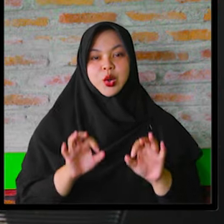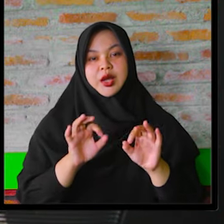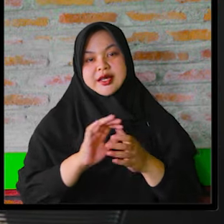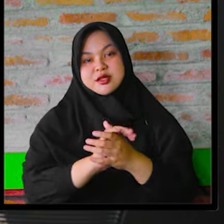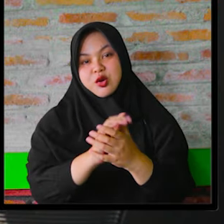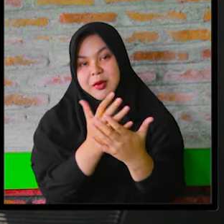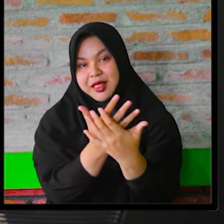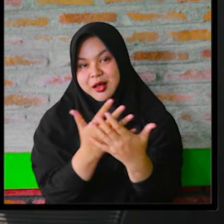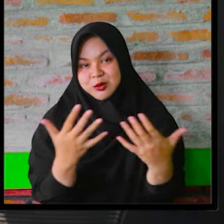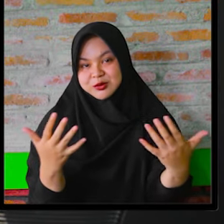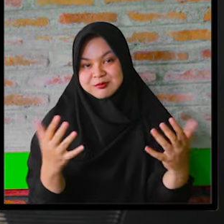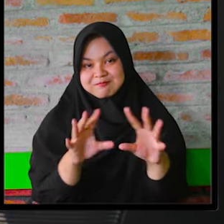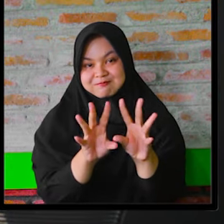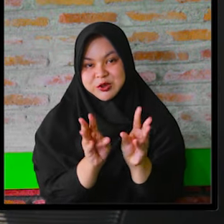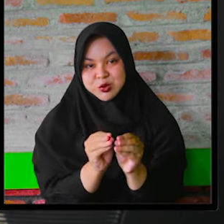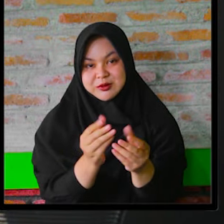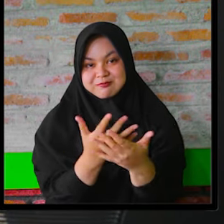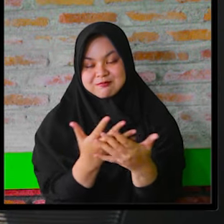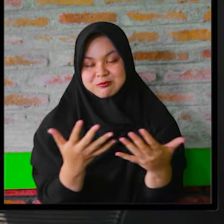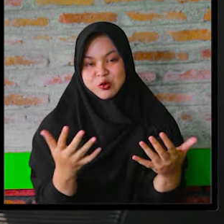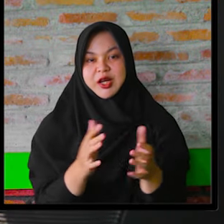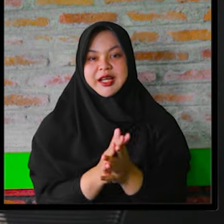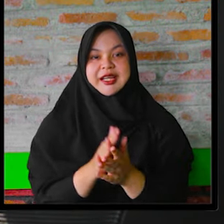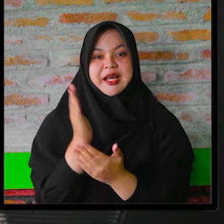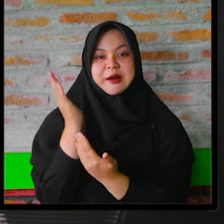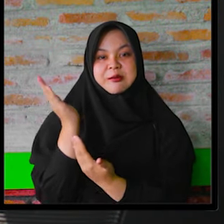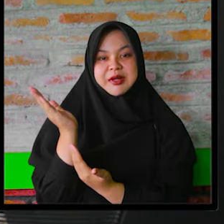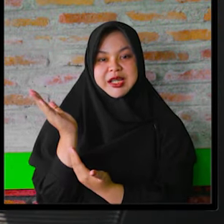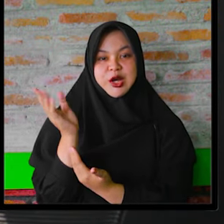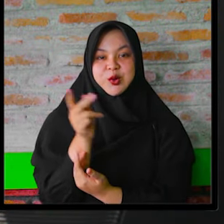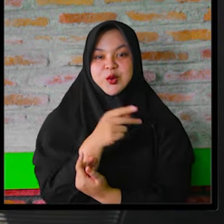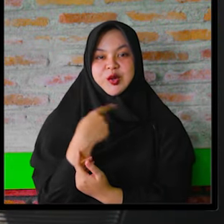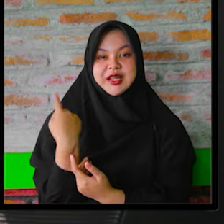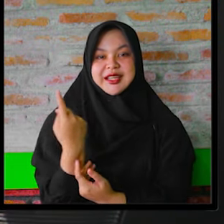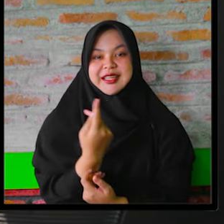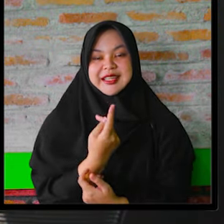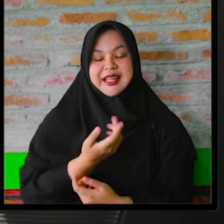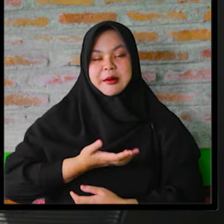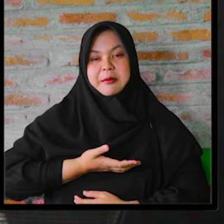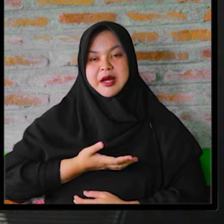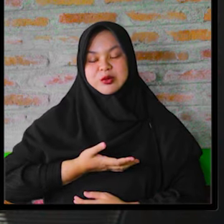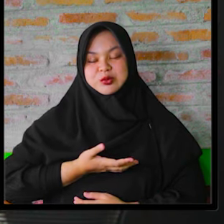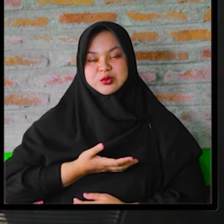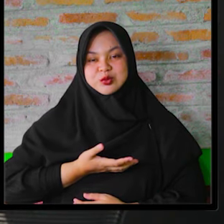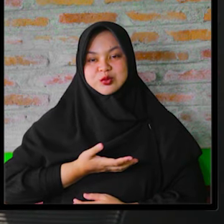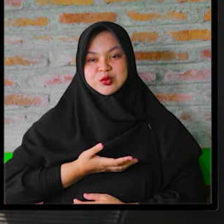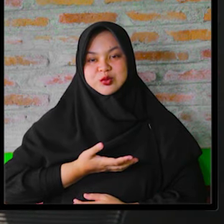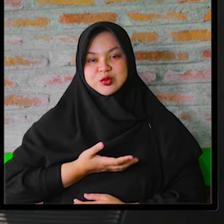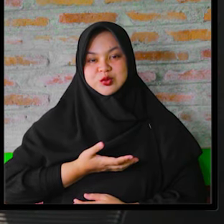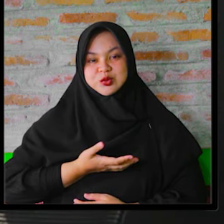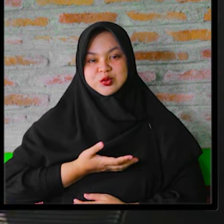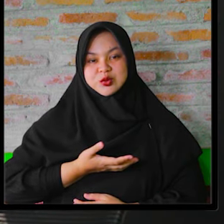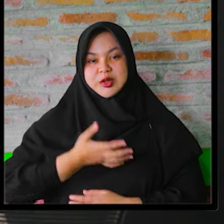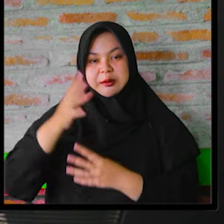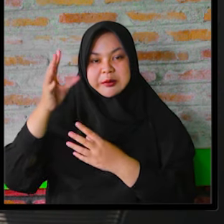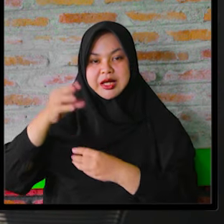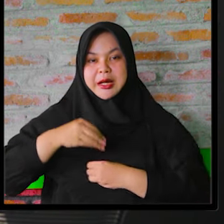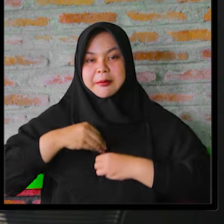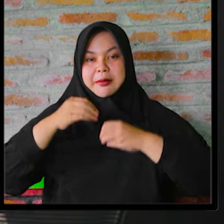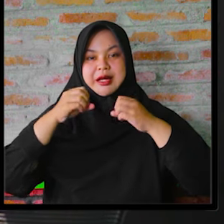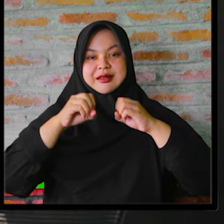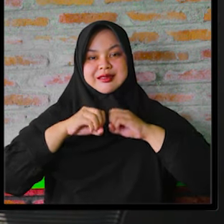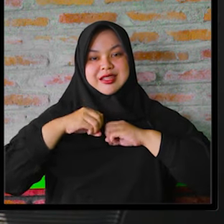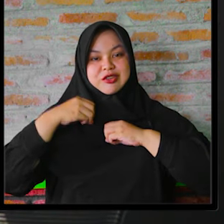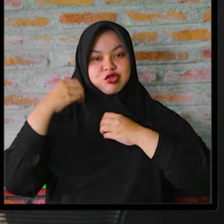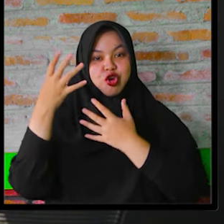inklusi nanti dari beliau kita akan ee apa mendapatkan informasi terkait